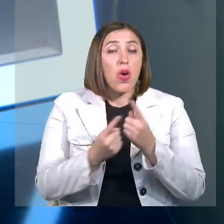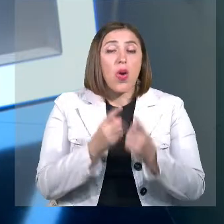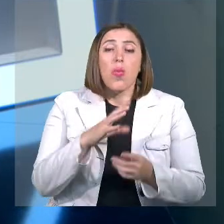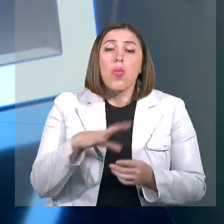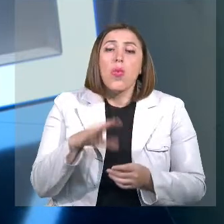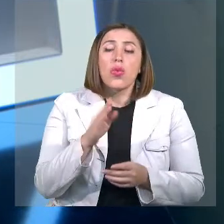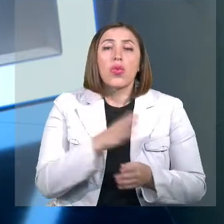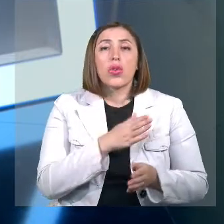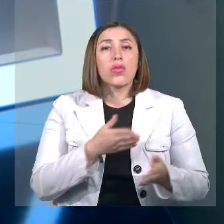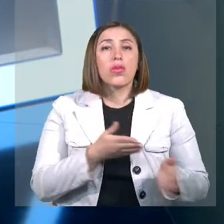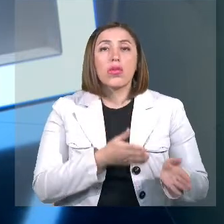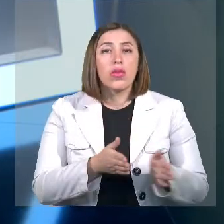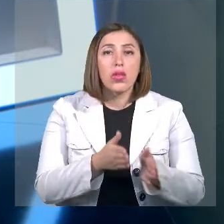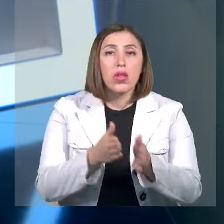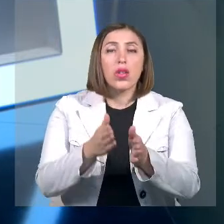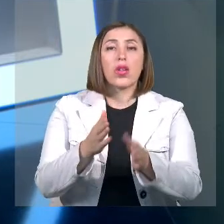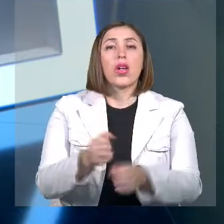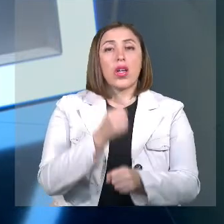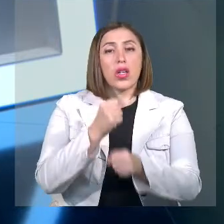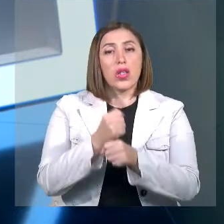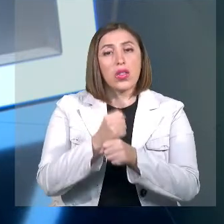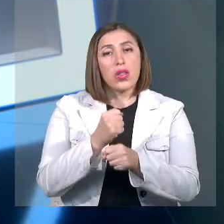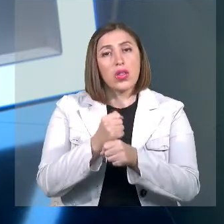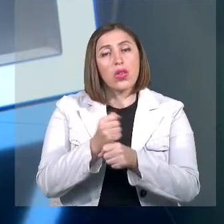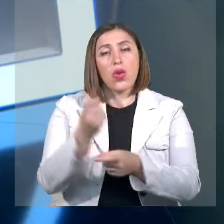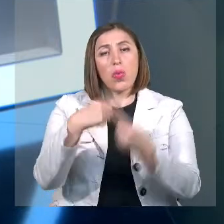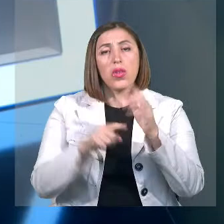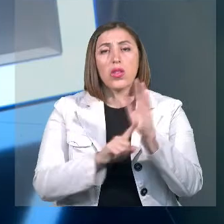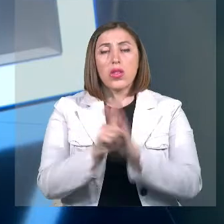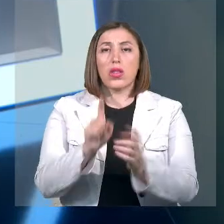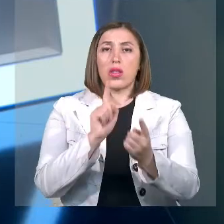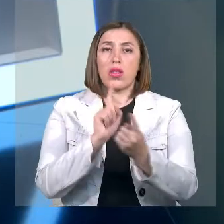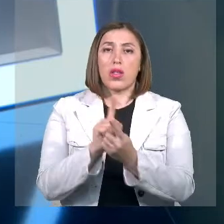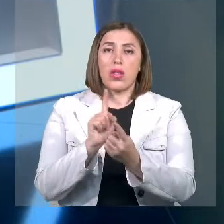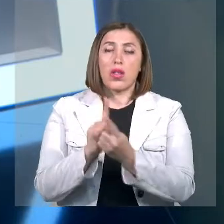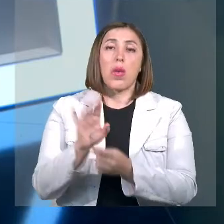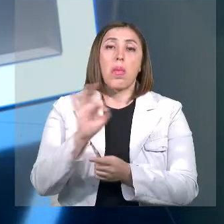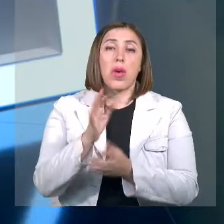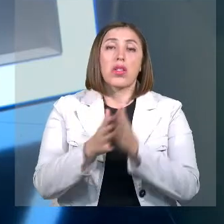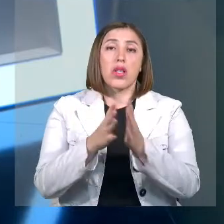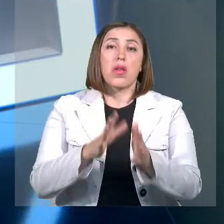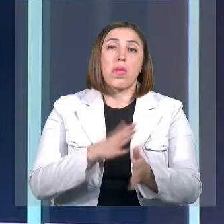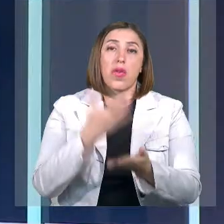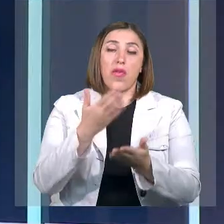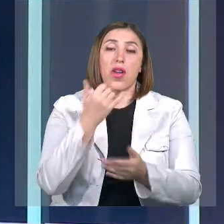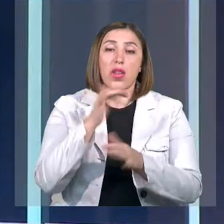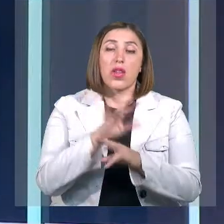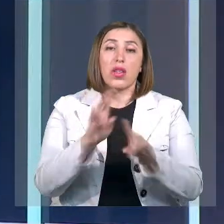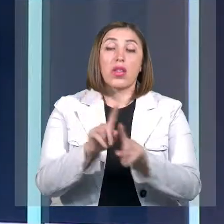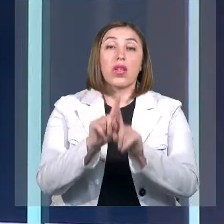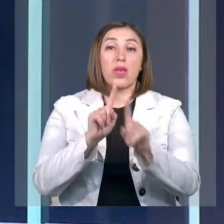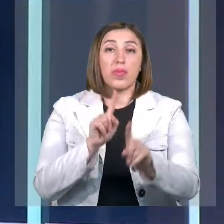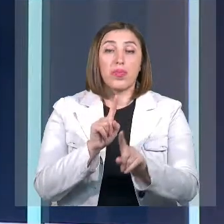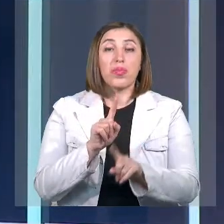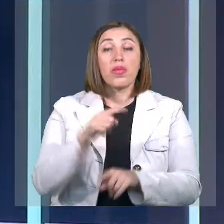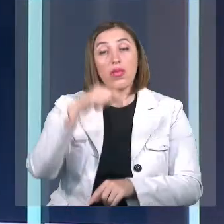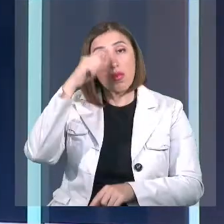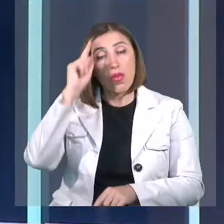բոլոր ուղություններով համատեղ աշխատանքի շուտափույթ վերսկսում, նշել է ռուսաստանցի դիվանագետը։